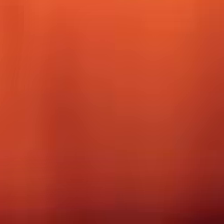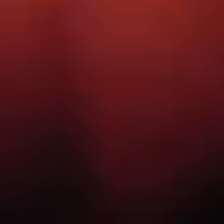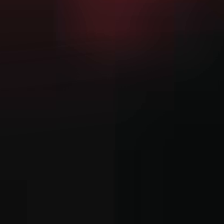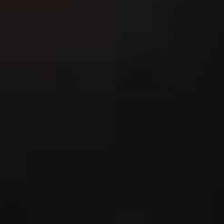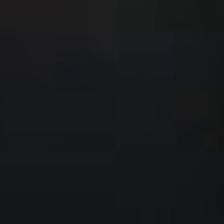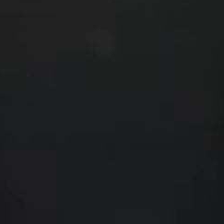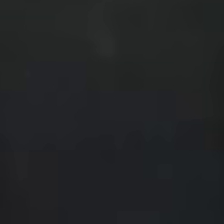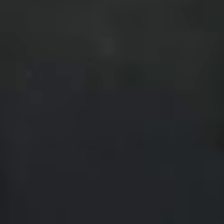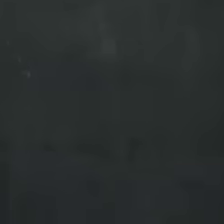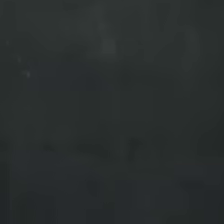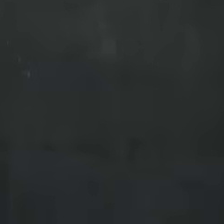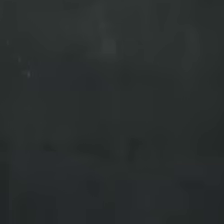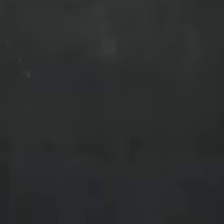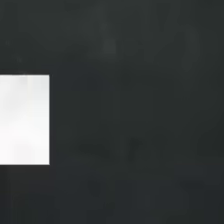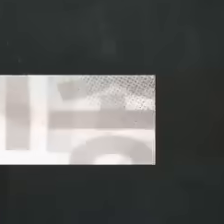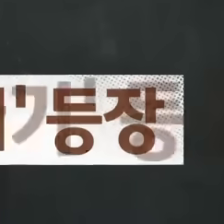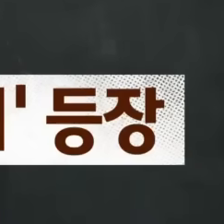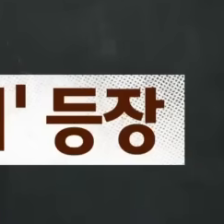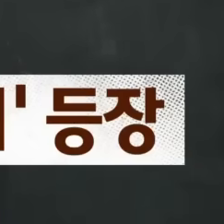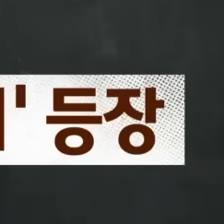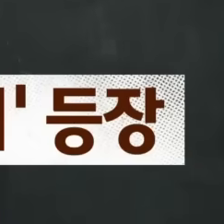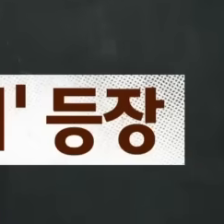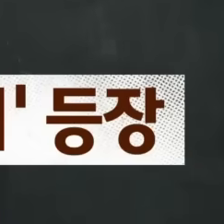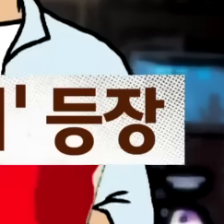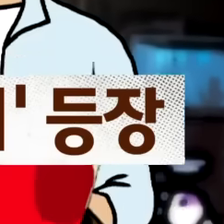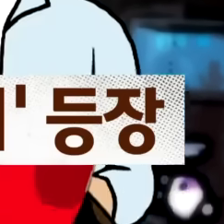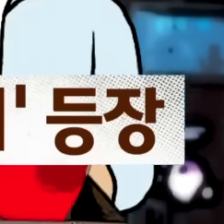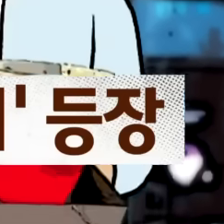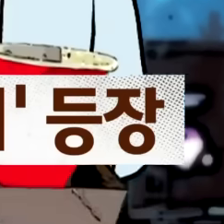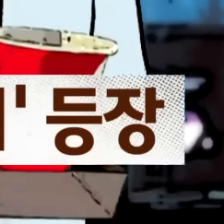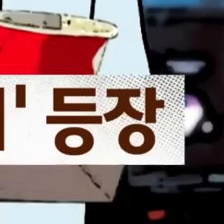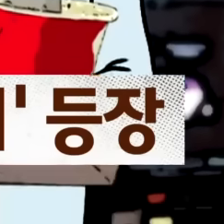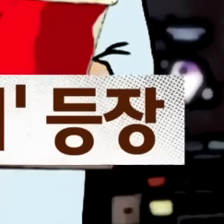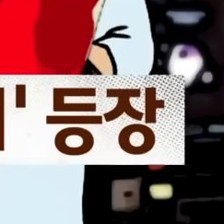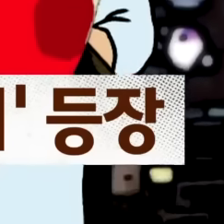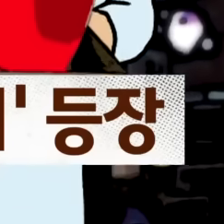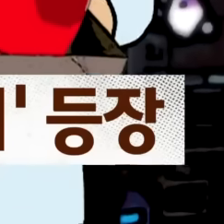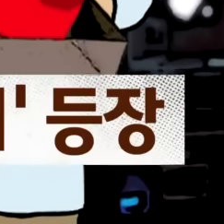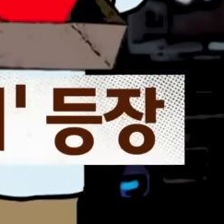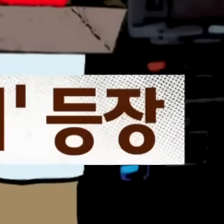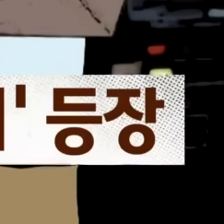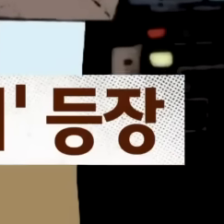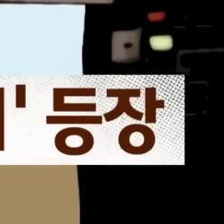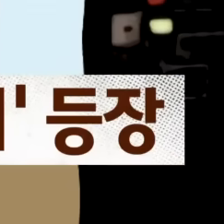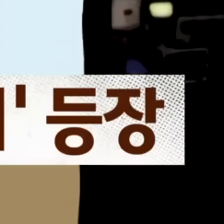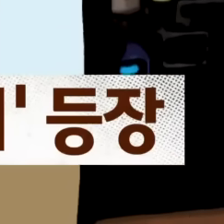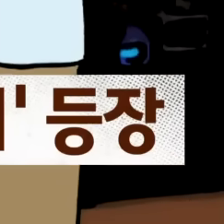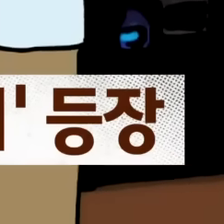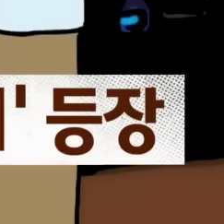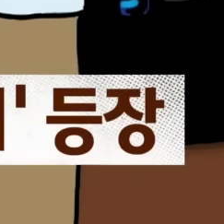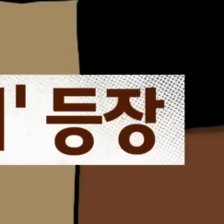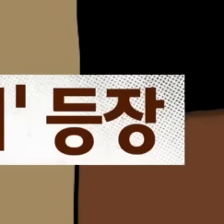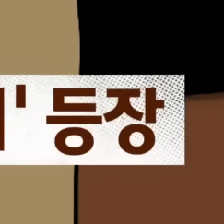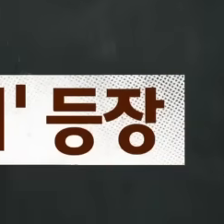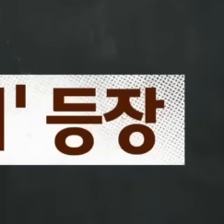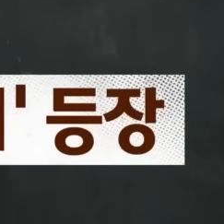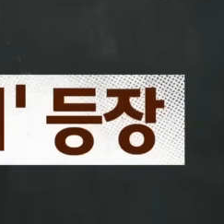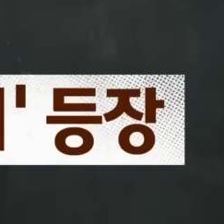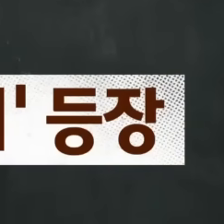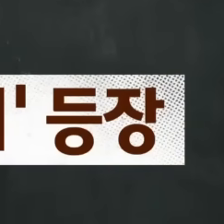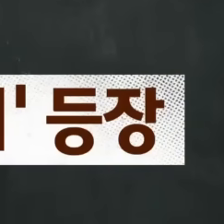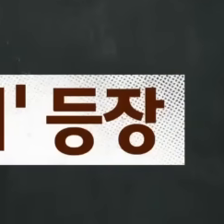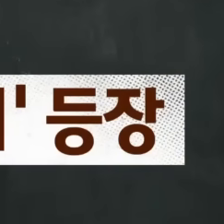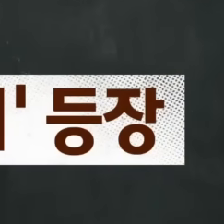있습니다 SNS 알게 된 남성에게 모델 여성을 소개받은 후 황당한 일을 당했다는 제보가 들어왔습니다